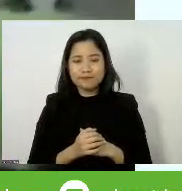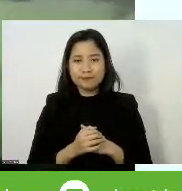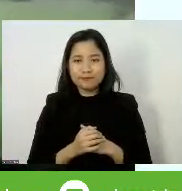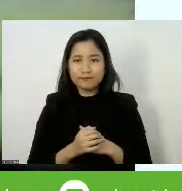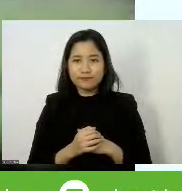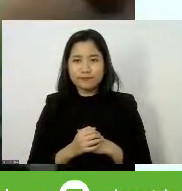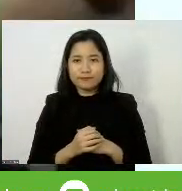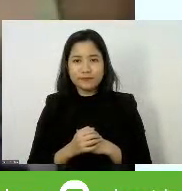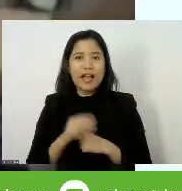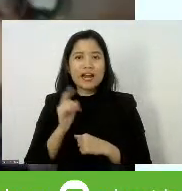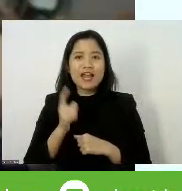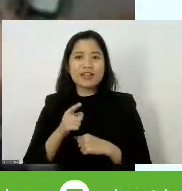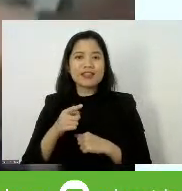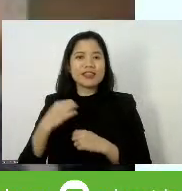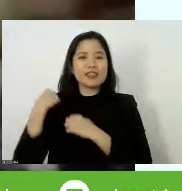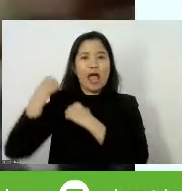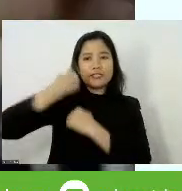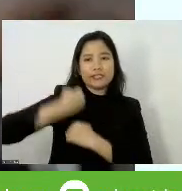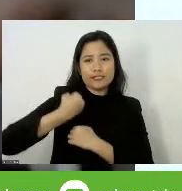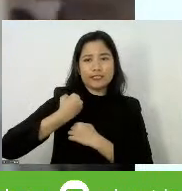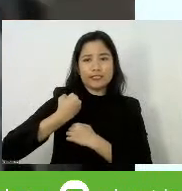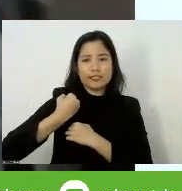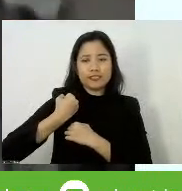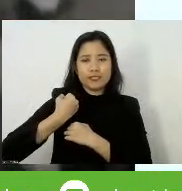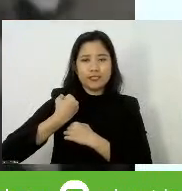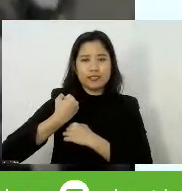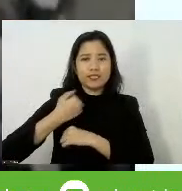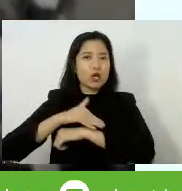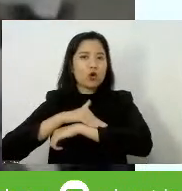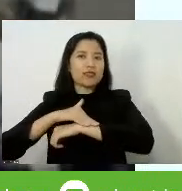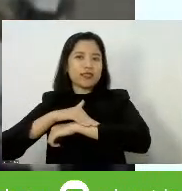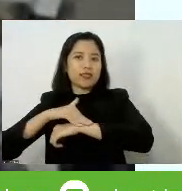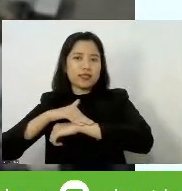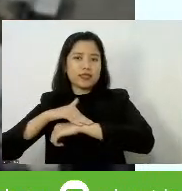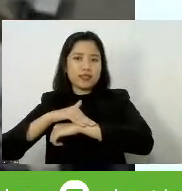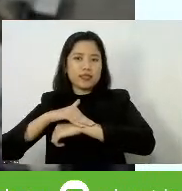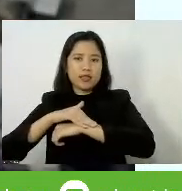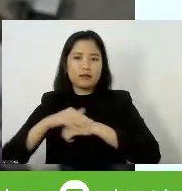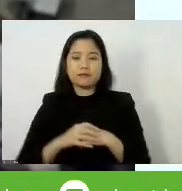tas kulit Psoriasis